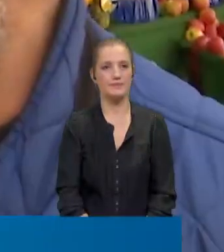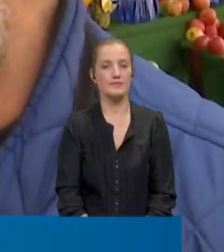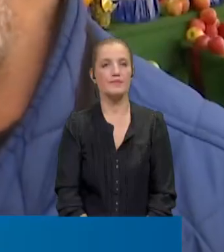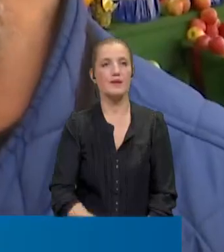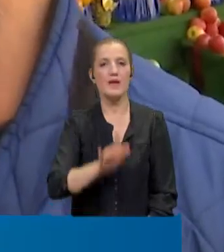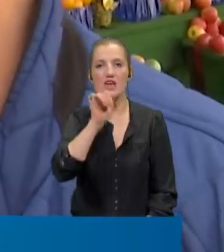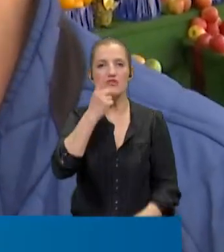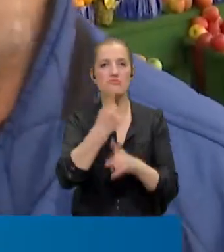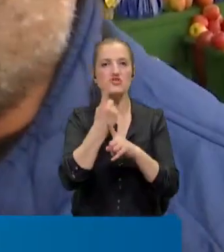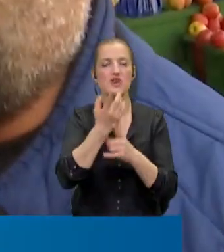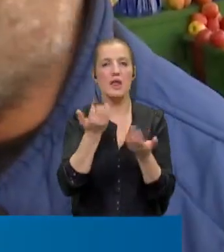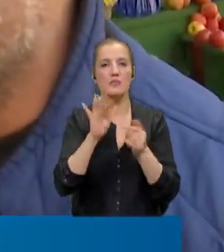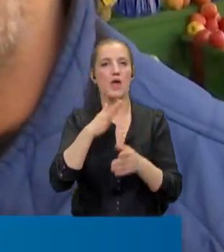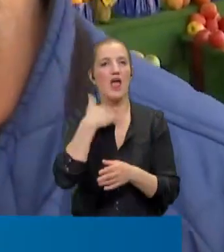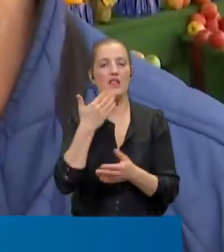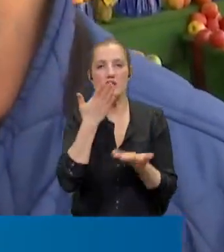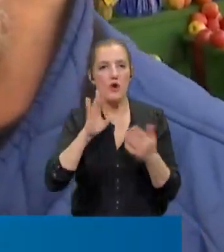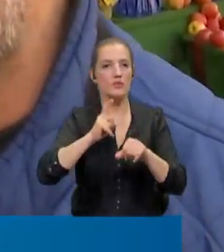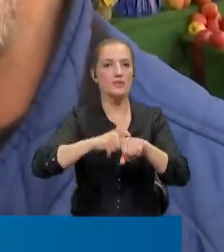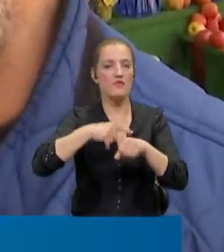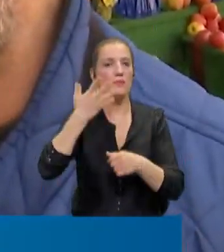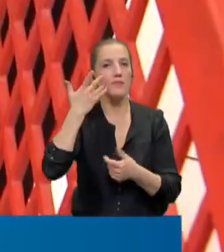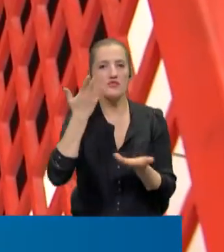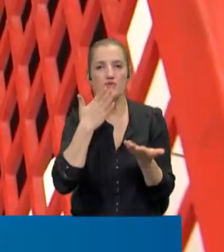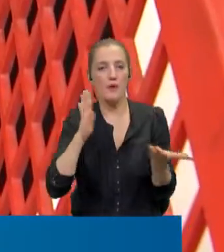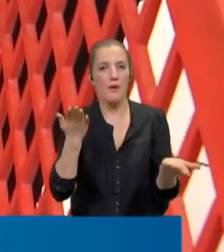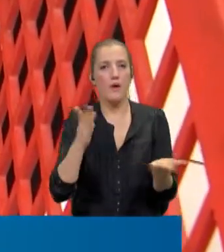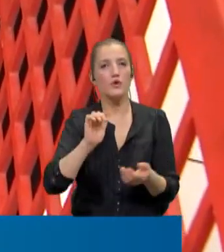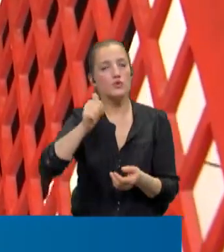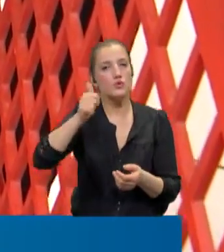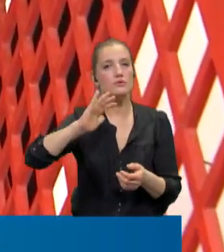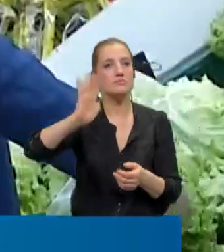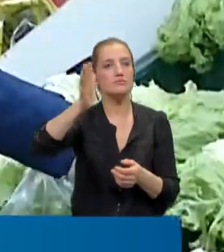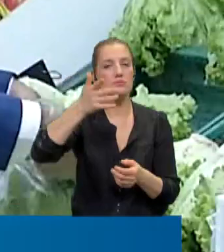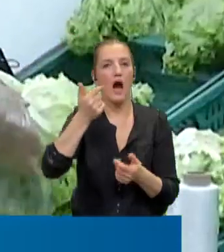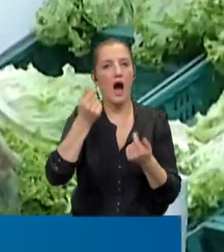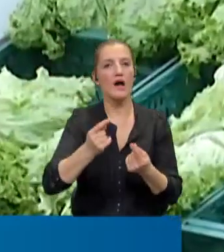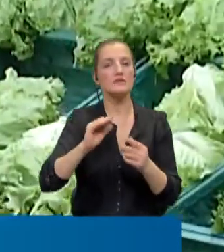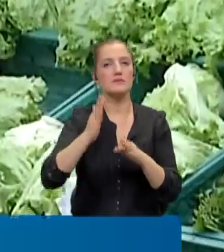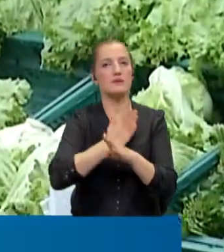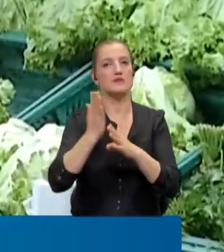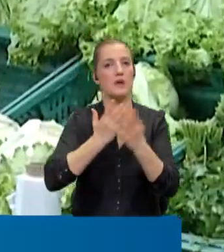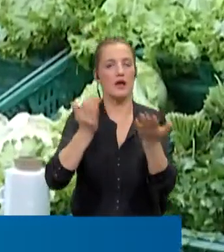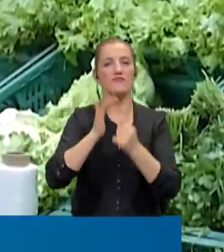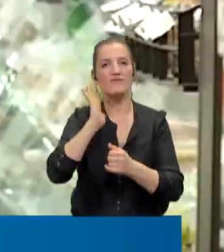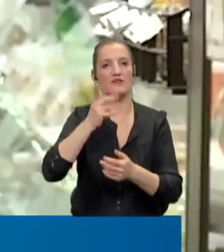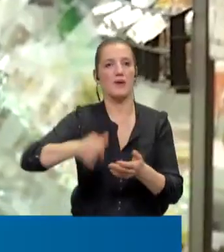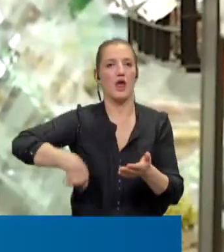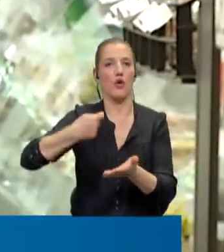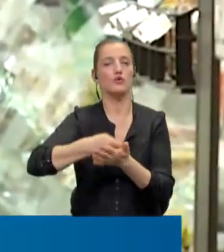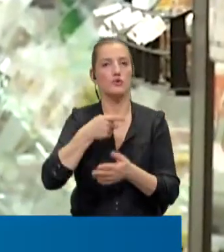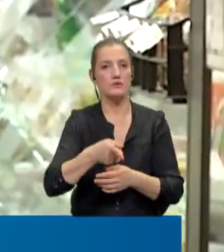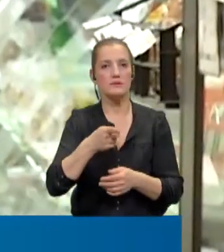hiçbir şey alamıyoruz Evet yok gün içinde tavuk yok pirinç O hiç bir gün geçtikçe daha az ürün alıp daha fazla para ödüyor